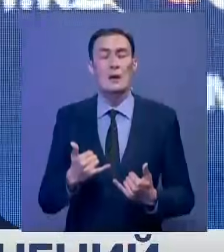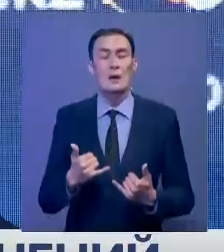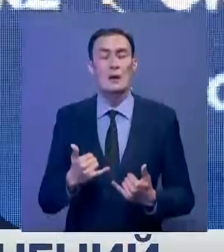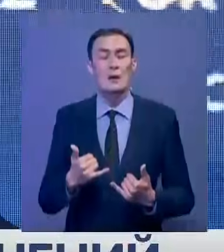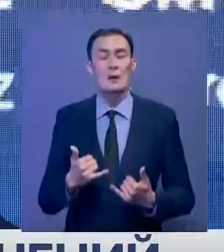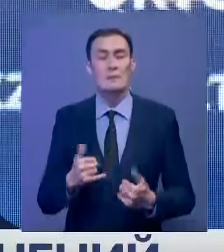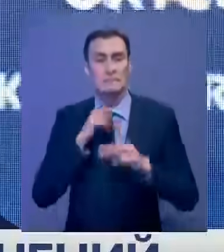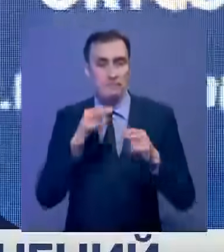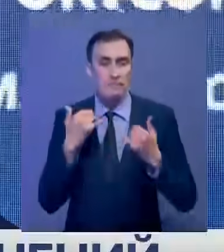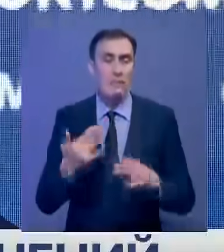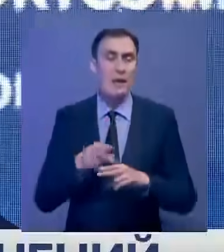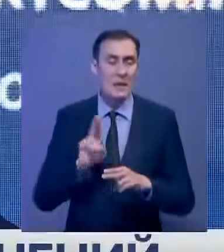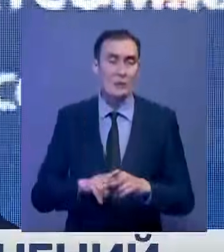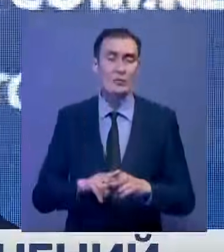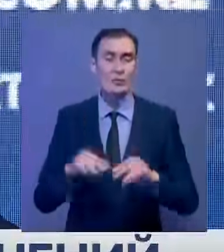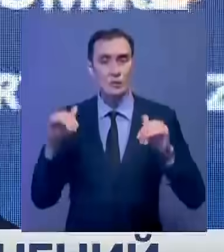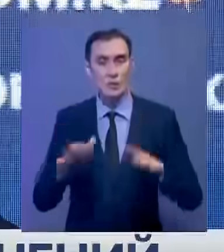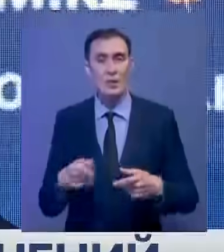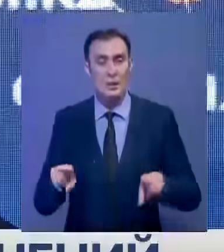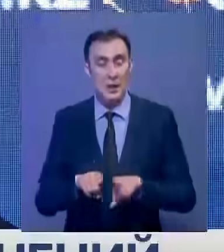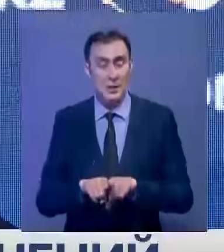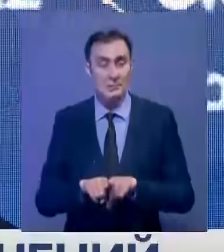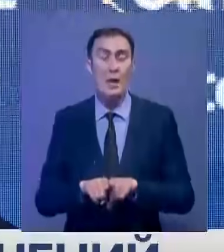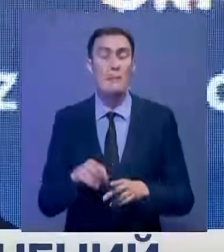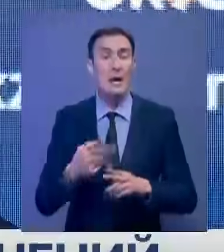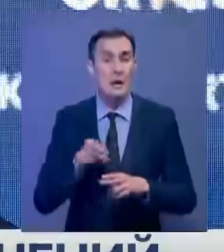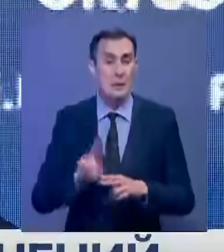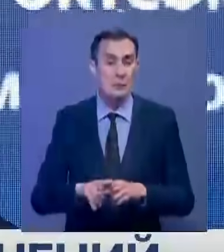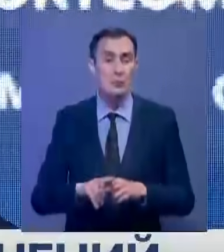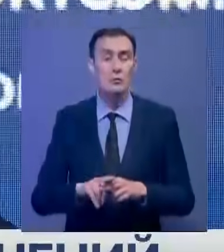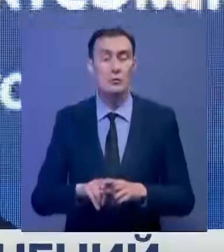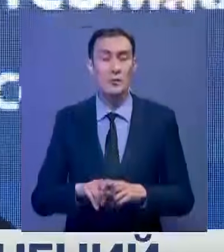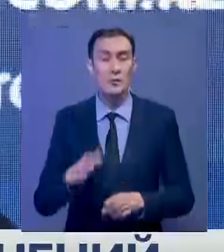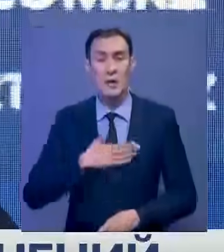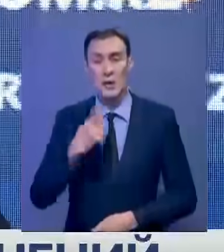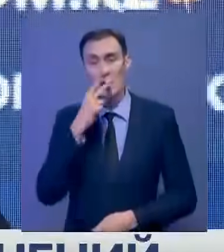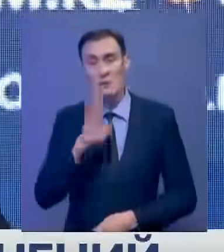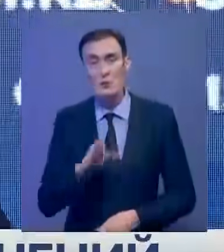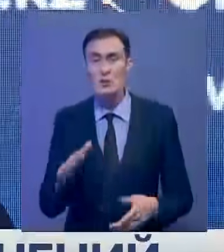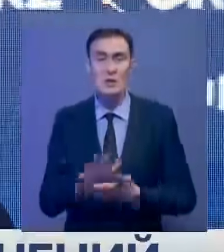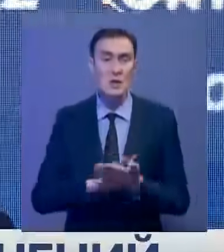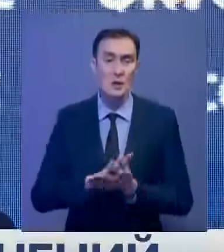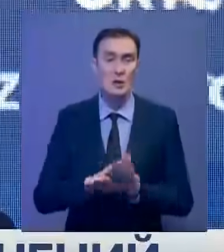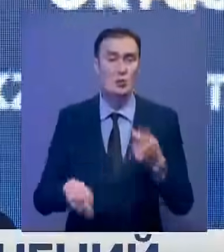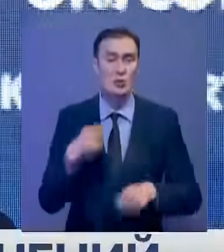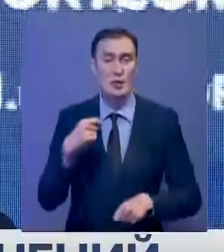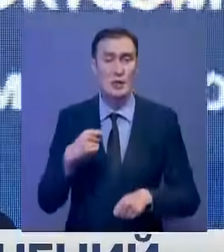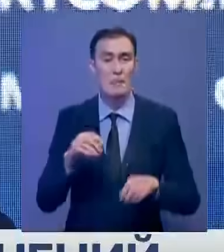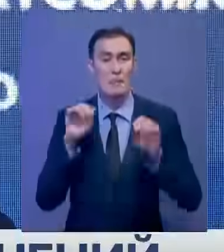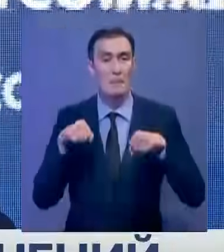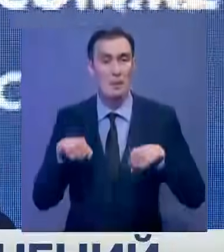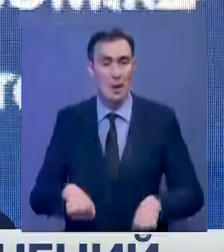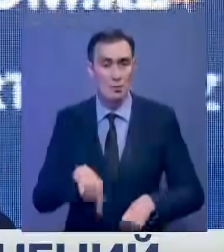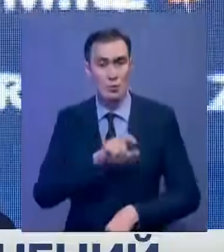навстречу, поэтому принято вот такое решение. Поэтому здесь я не вижу никаких нарушений конституционных прав, тем